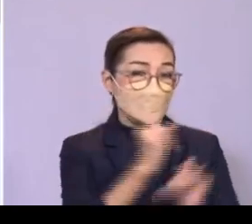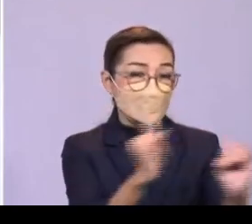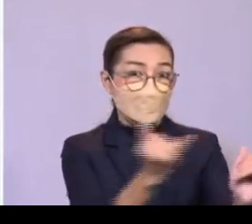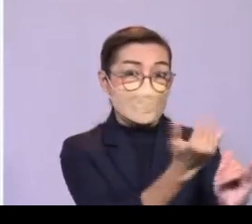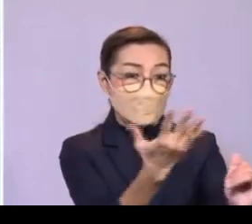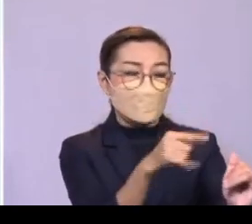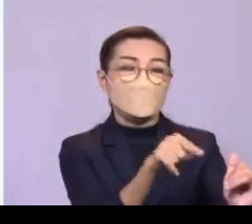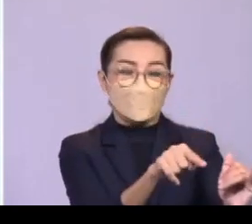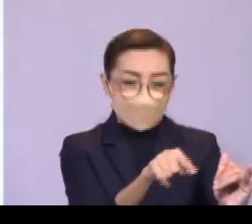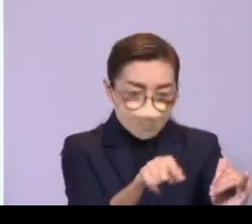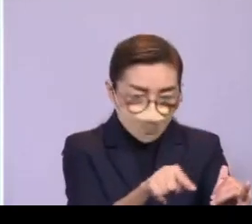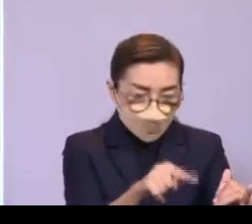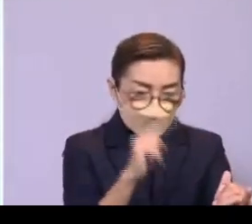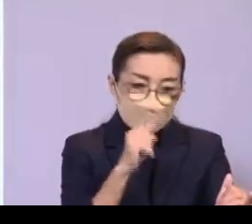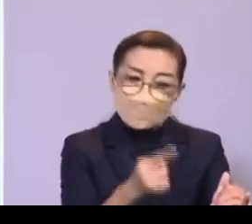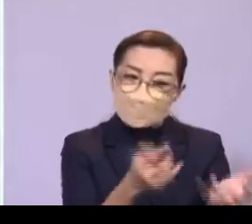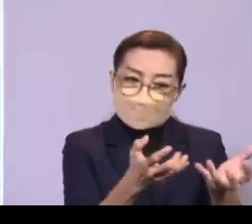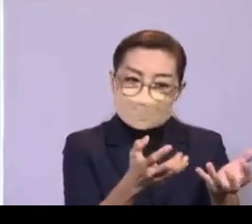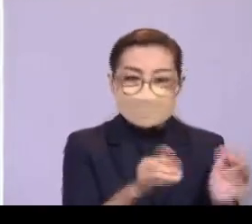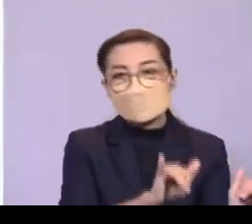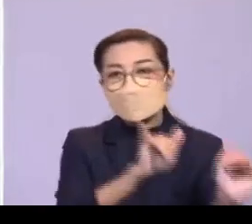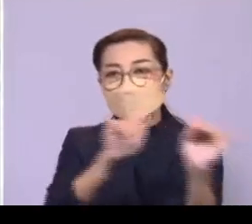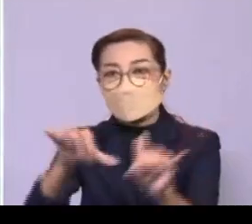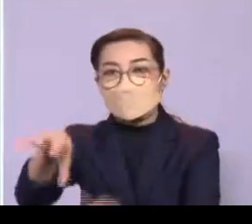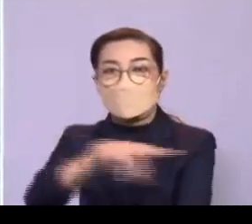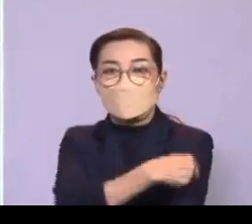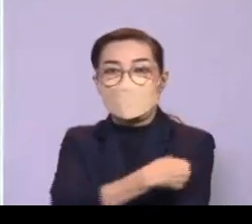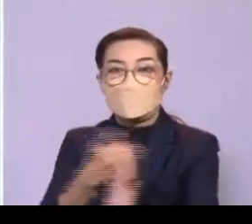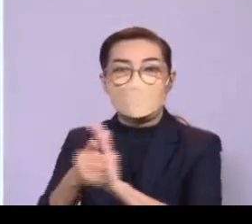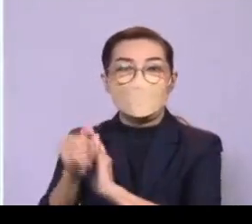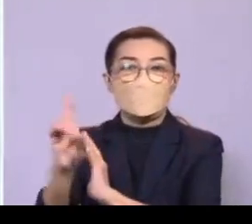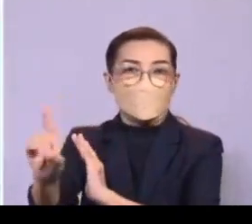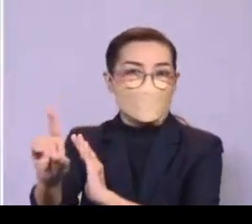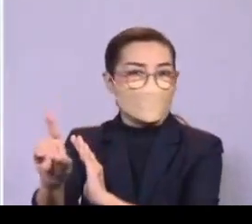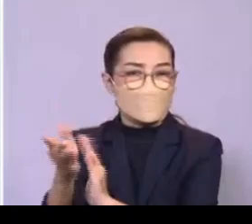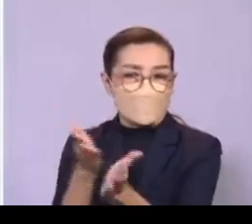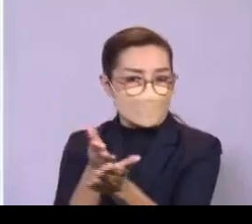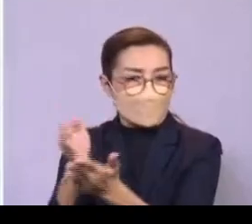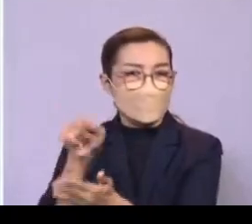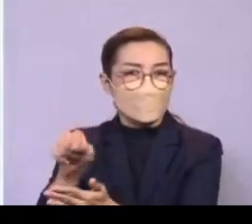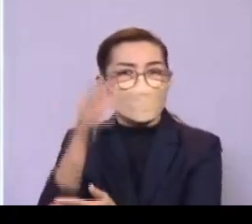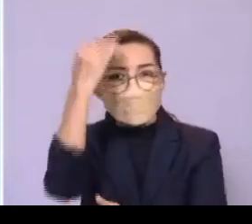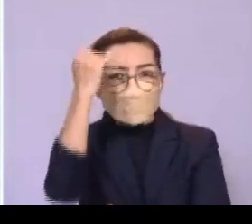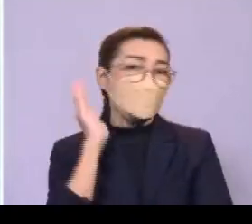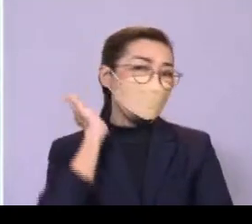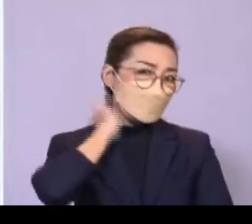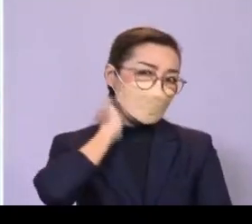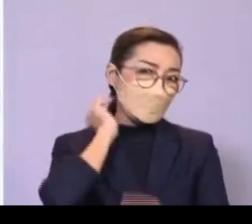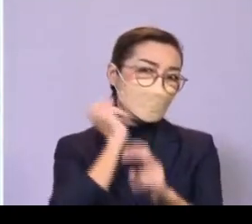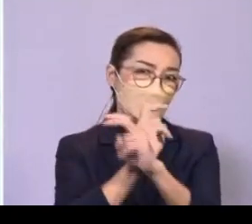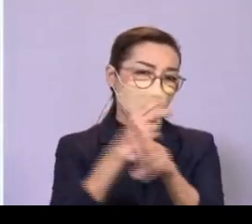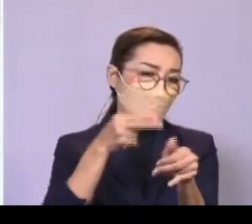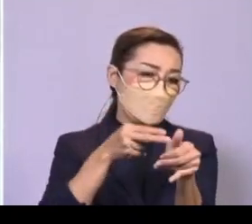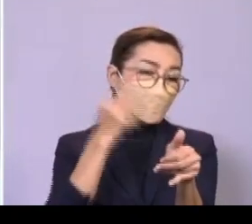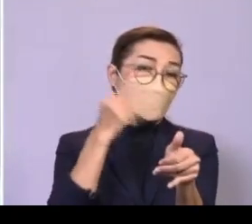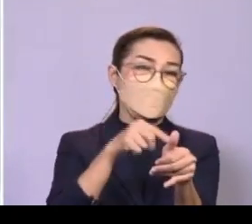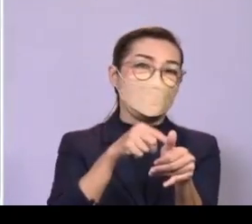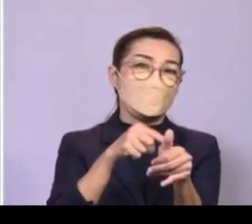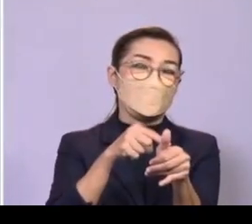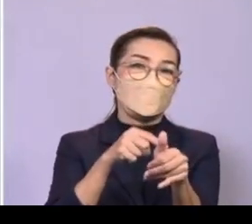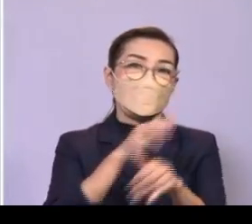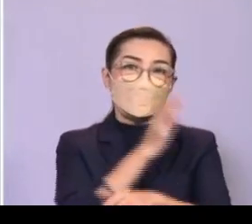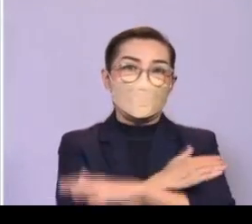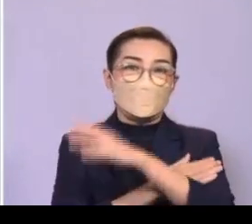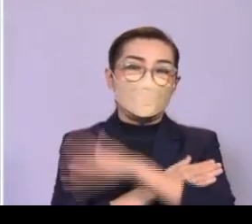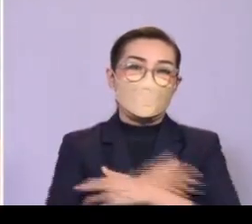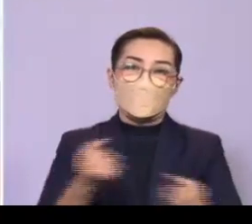ต่อไปยังโรงพยาบาลอุดรธานีครับเพื่อรักษาเฉพาะทางเนื่องจากถูกยิงบริเวณกระดูกต้นคอมีอาการอัมพาตทั้งแขนและข